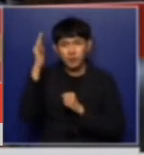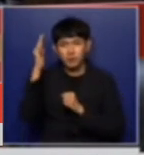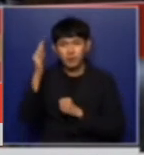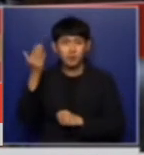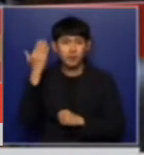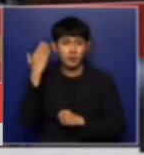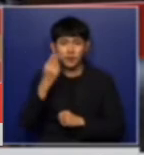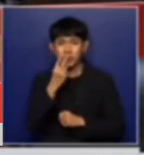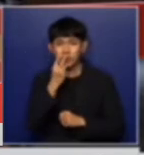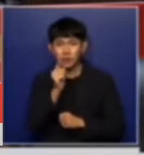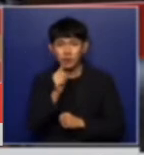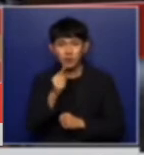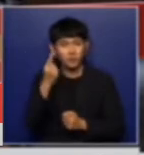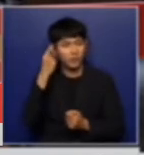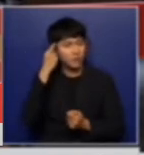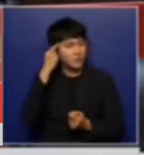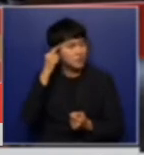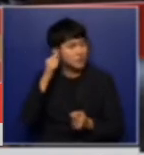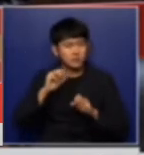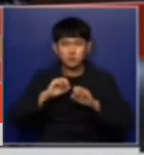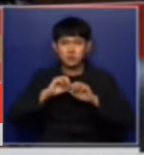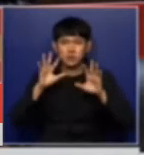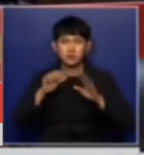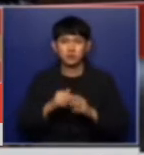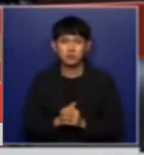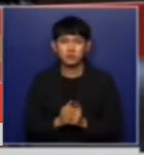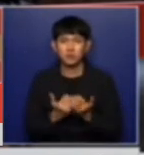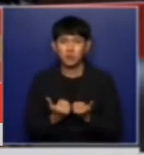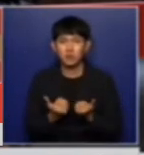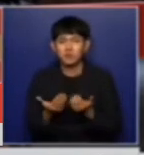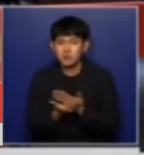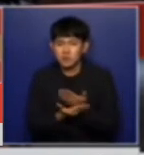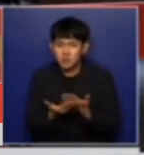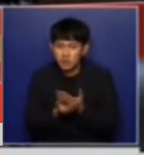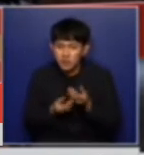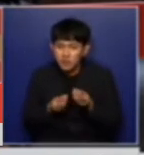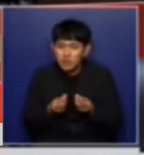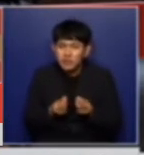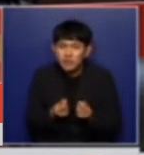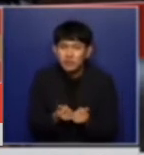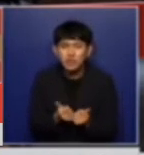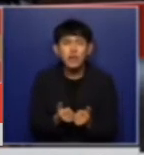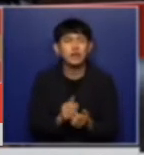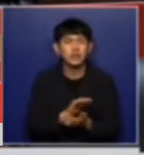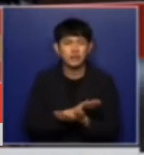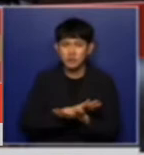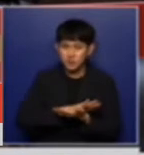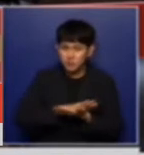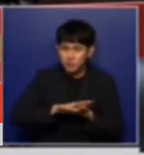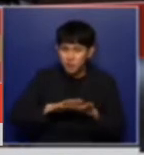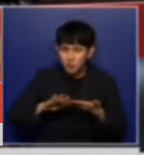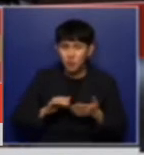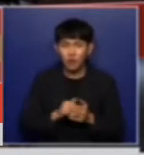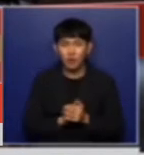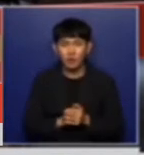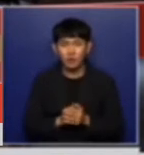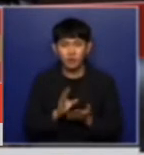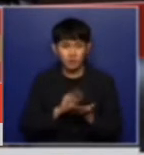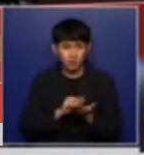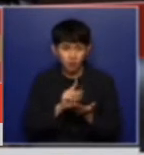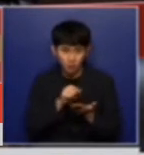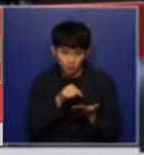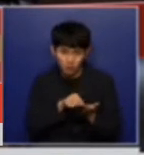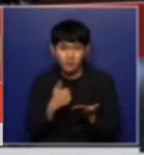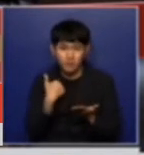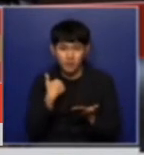านมาเนี่ยมีเจตจำนงชัดเจนครับว่าเราพิจารณาโดยละเอียดรอบคอบเท่าที่มีข้อมูลอยู่มีทั้งหม